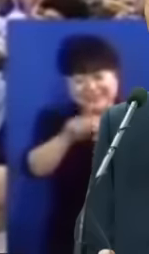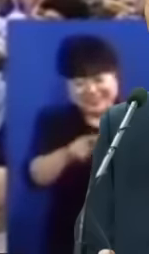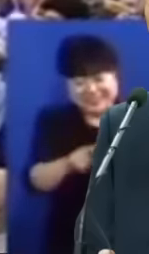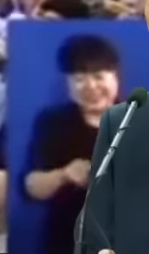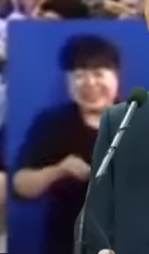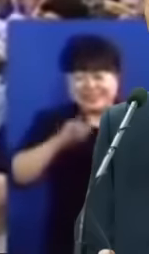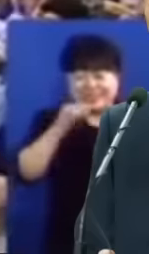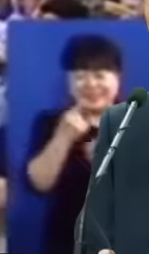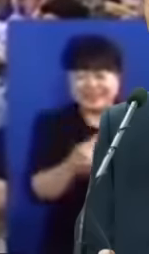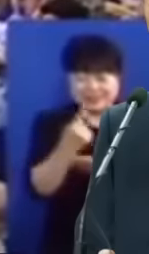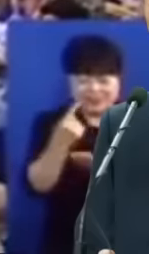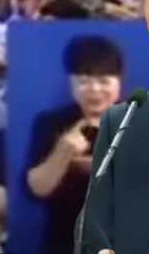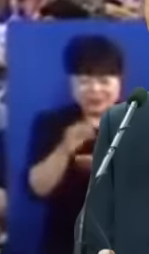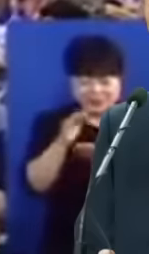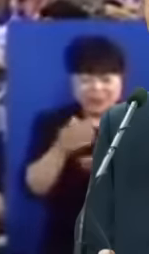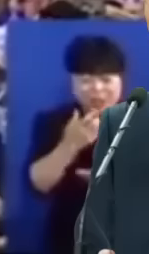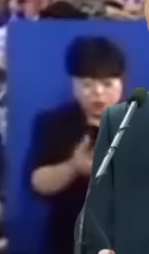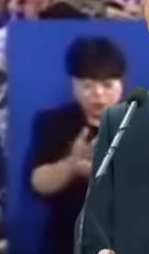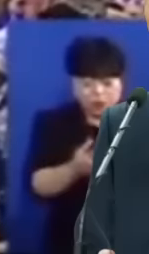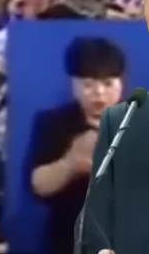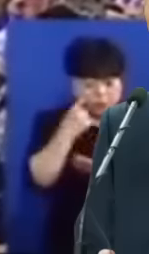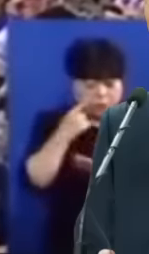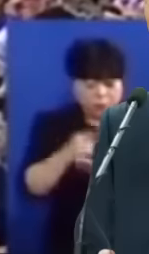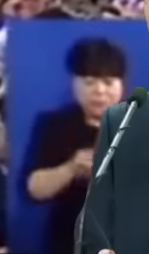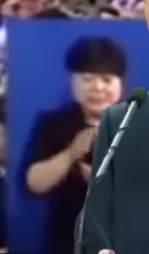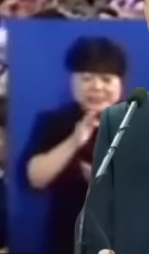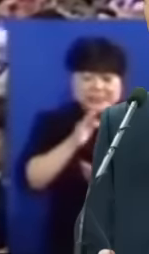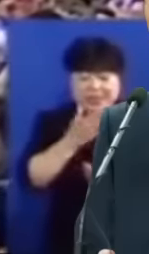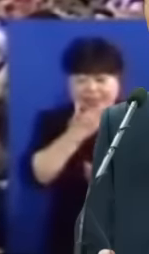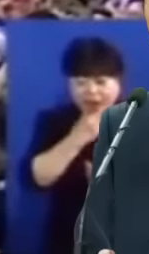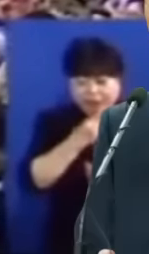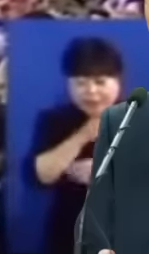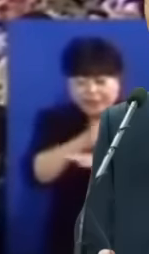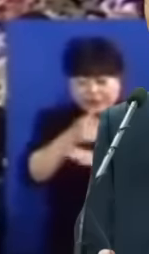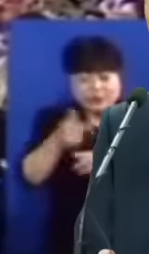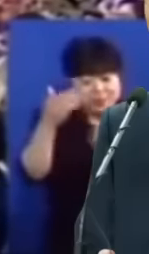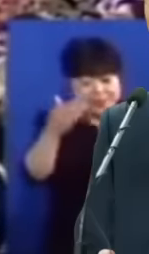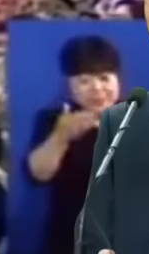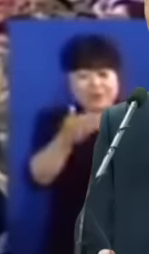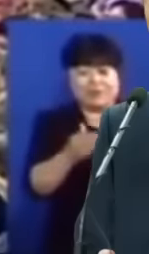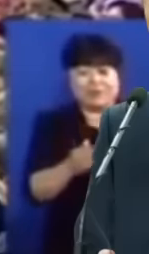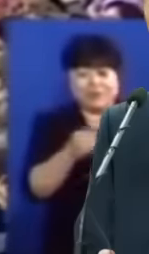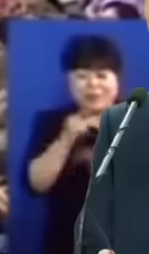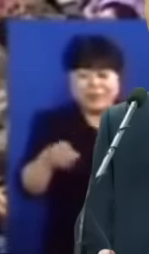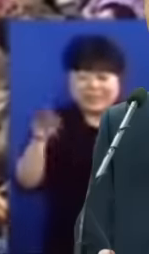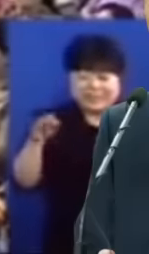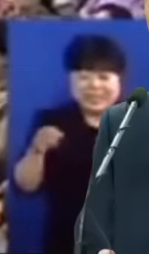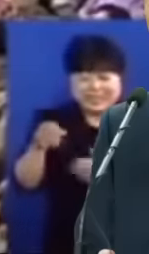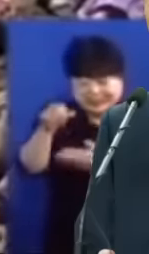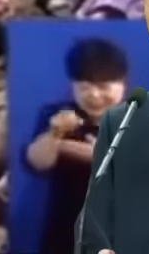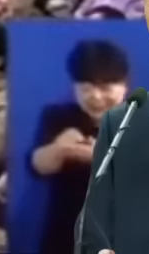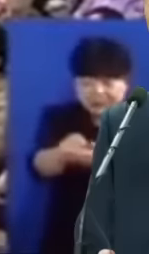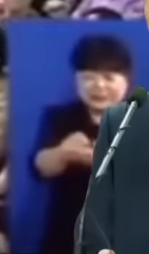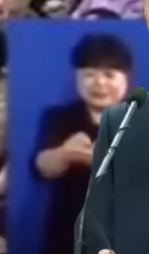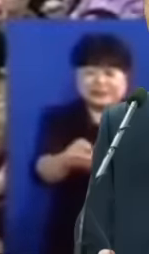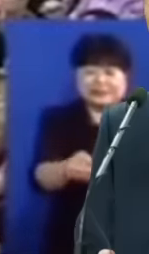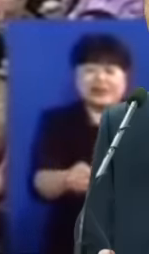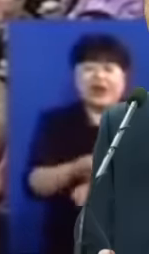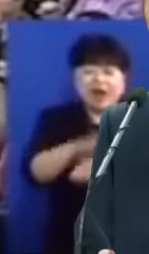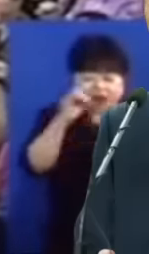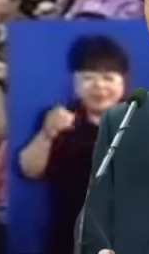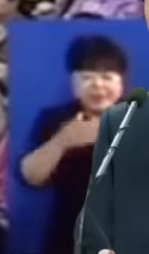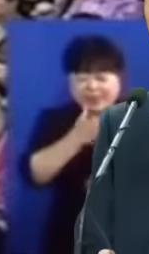그는 세상을 떠난 후에 발견된 논문에는 진정한 행복은 그리스도에게 있으며 파랑새를 잡으려고 하는